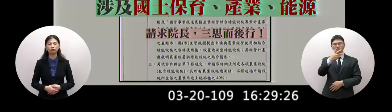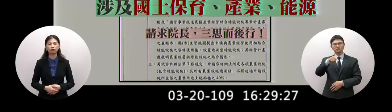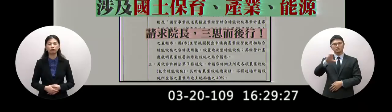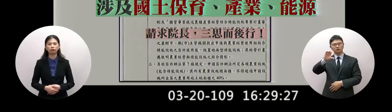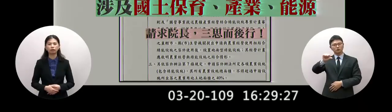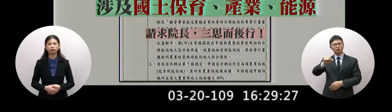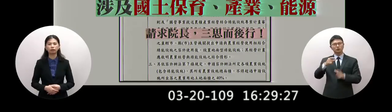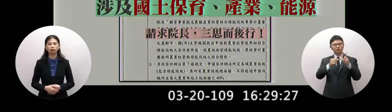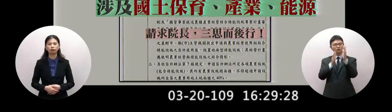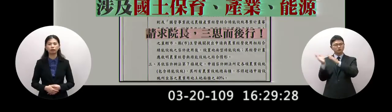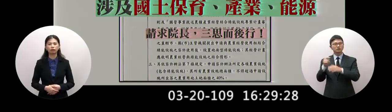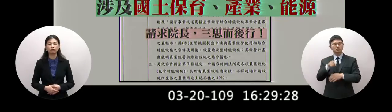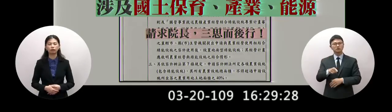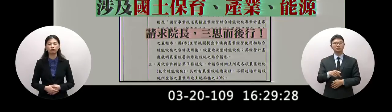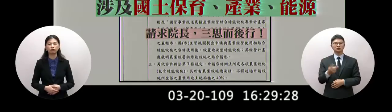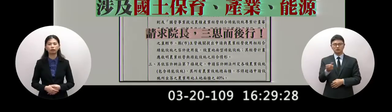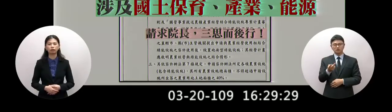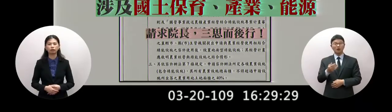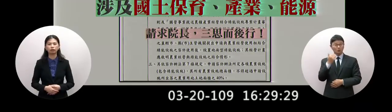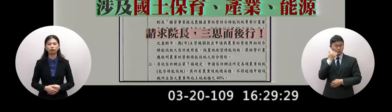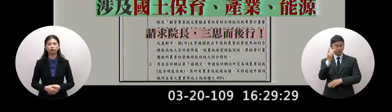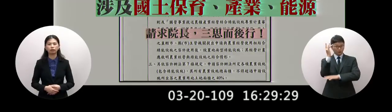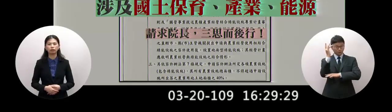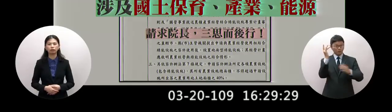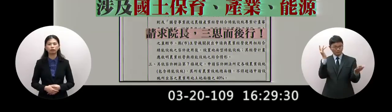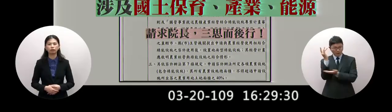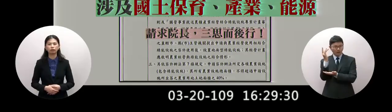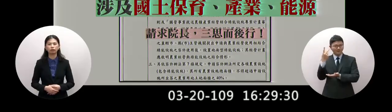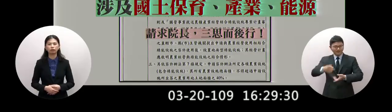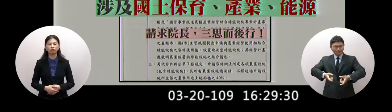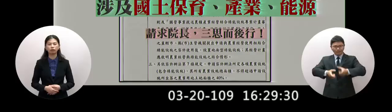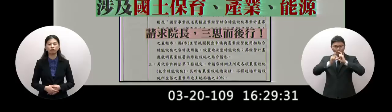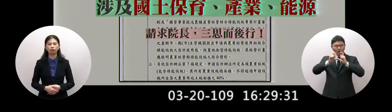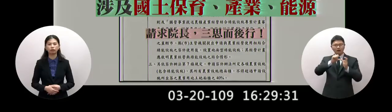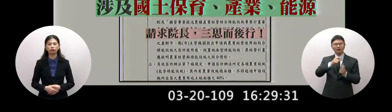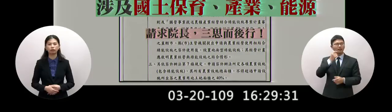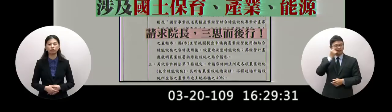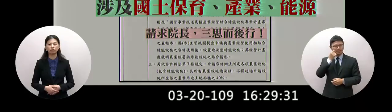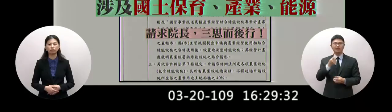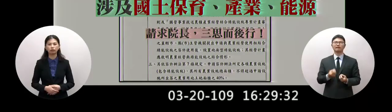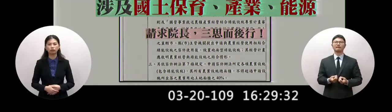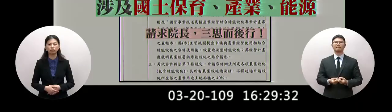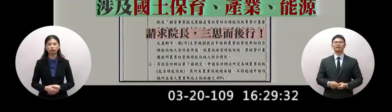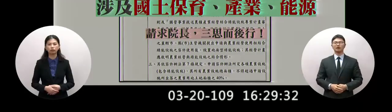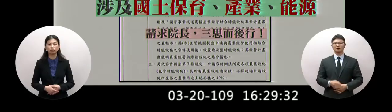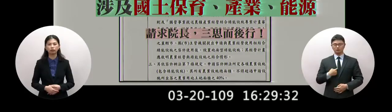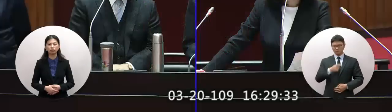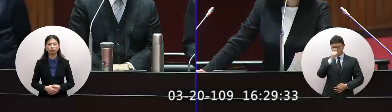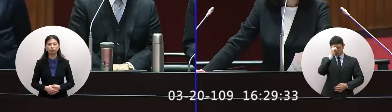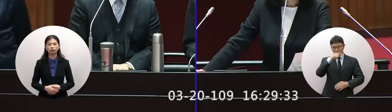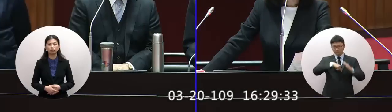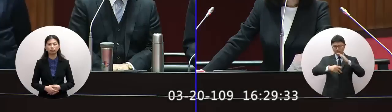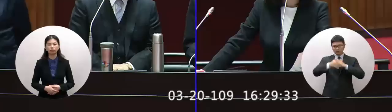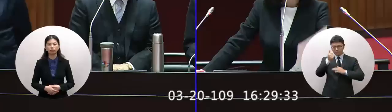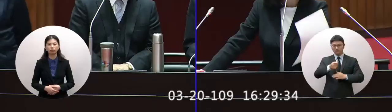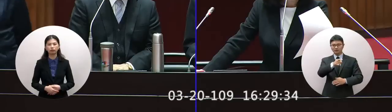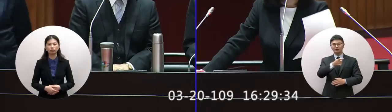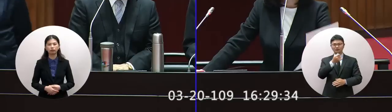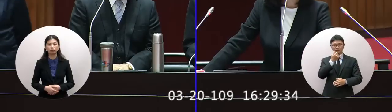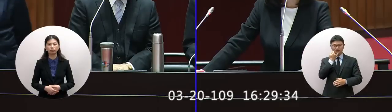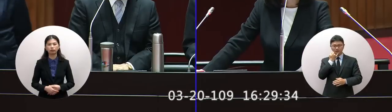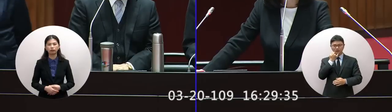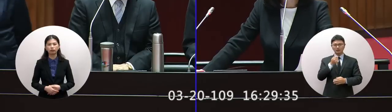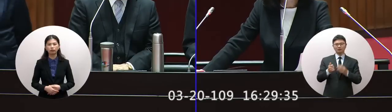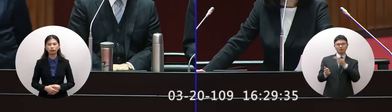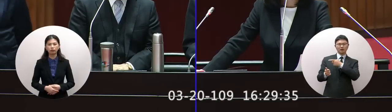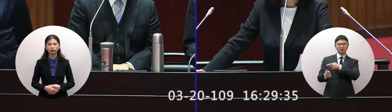37.95公顷。树一旦砍掉就回不来了。本席真的期待院长你能够暂停站在你